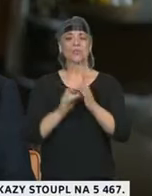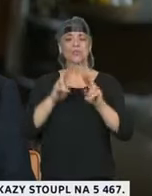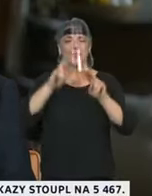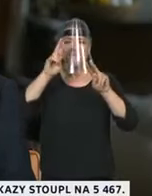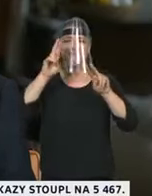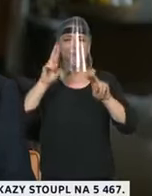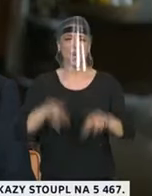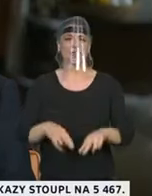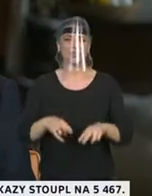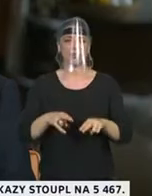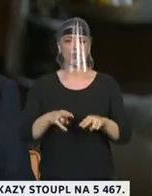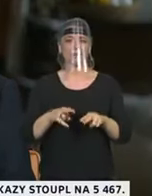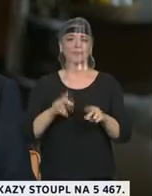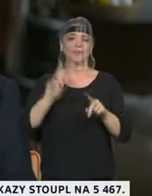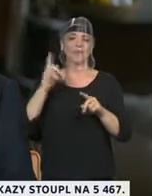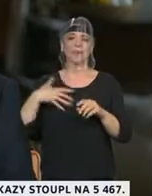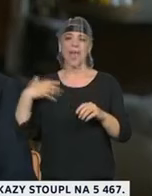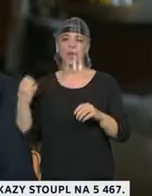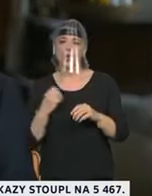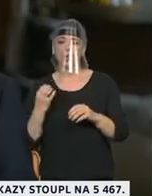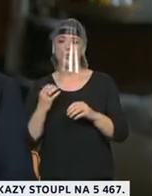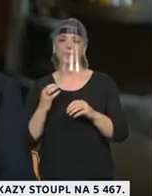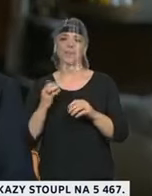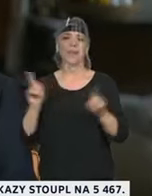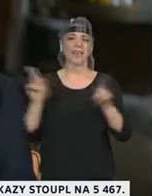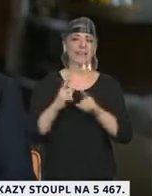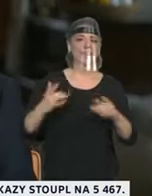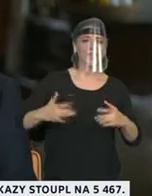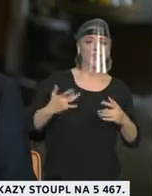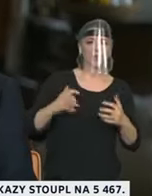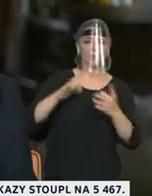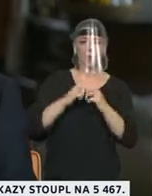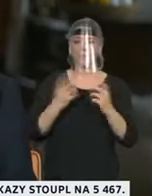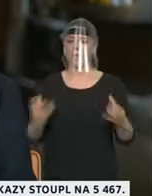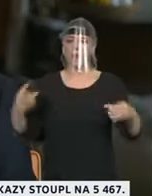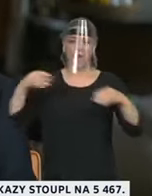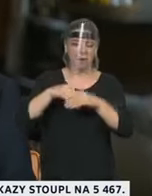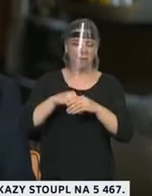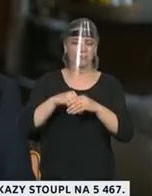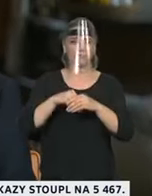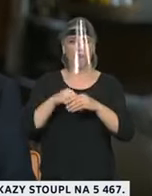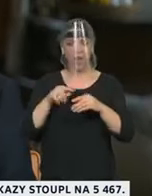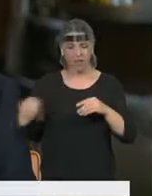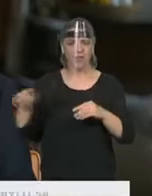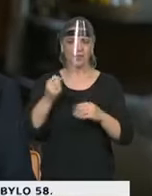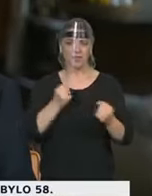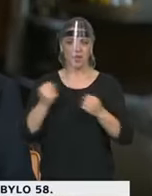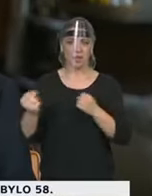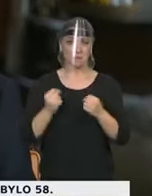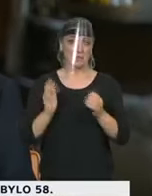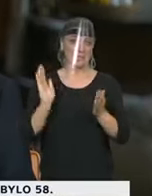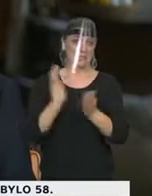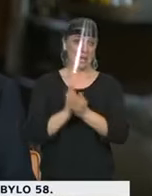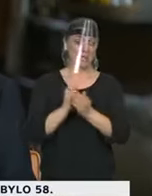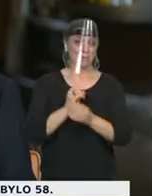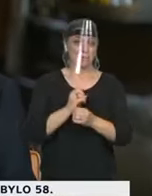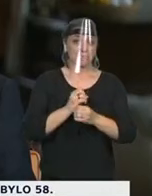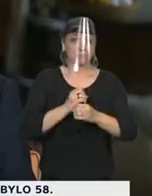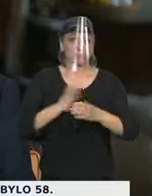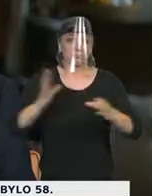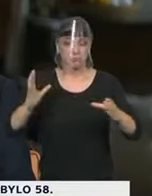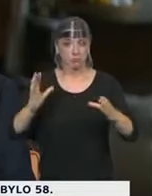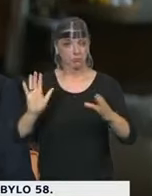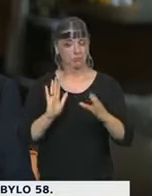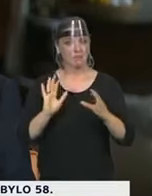zdravotní ekonomickou krizi. Epidemii jsme zachytili včas, nemáme ale zdaleka vyhráno. Hrozí, že se